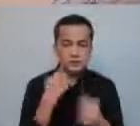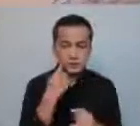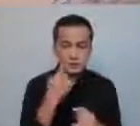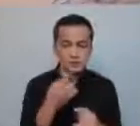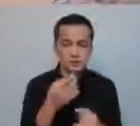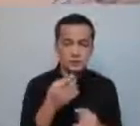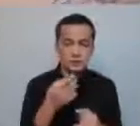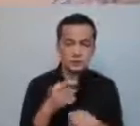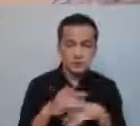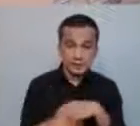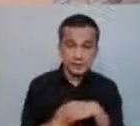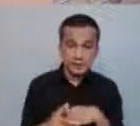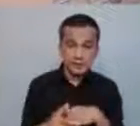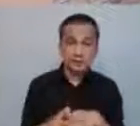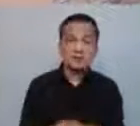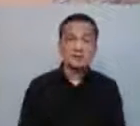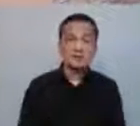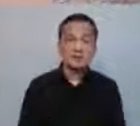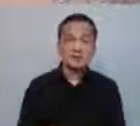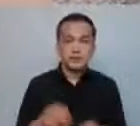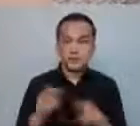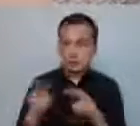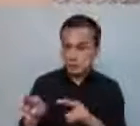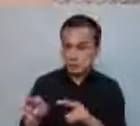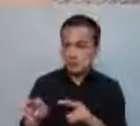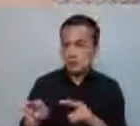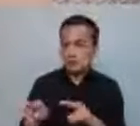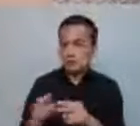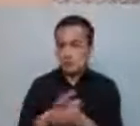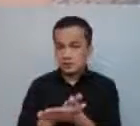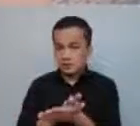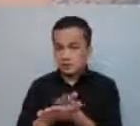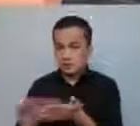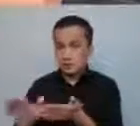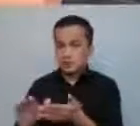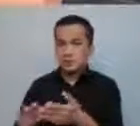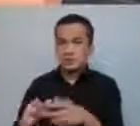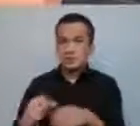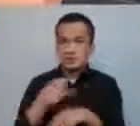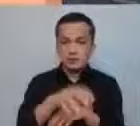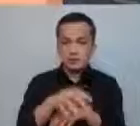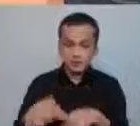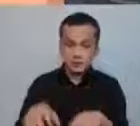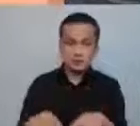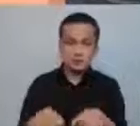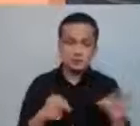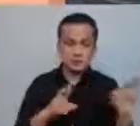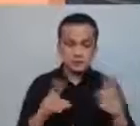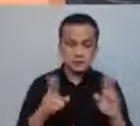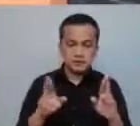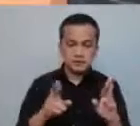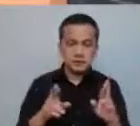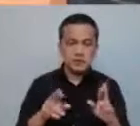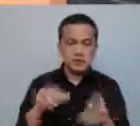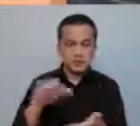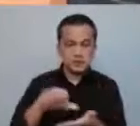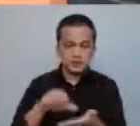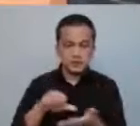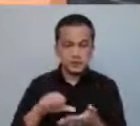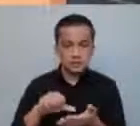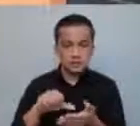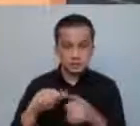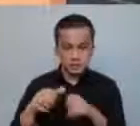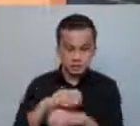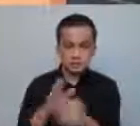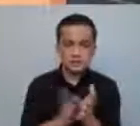pa nga, ay mapapansin naman na malinis na ang paligid at may mga nakahanda na rin alcohol dispenser sa mga entrada ng mga